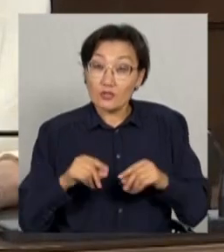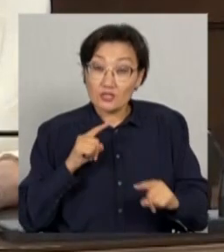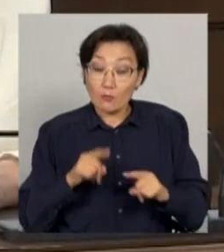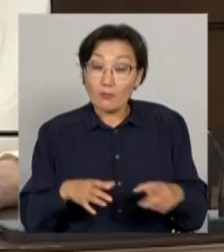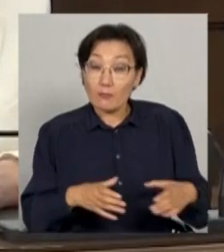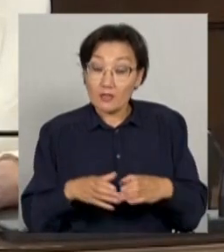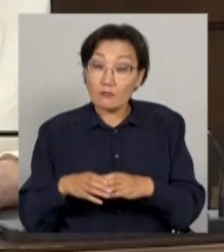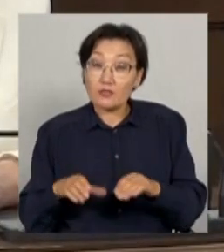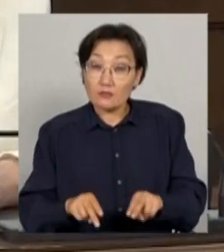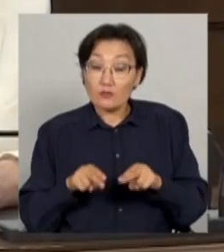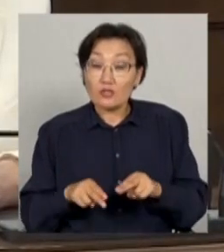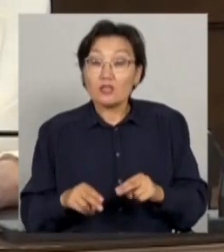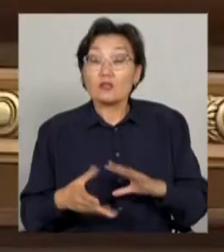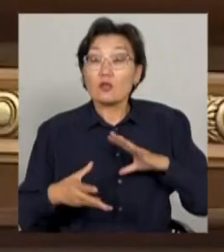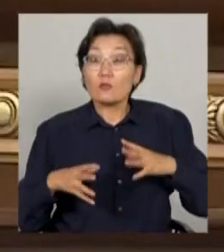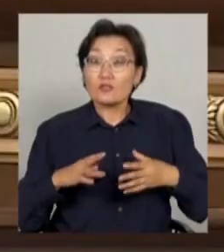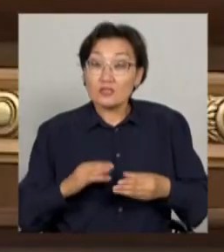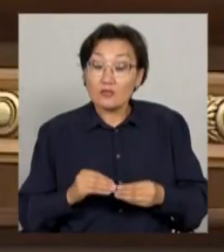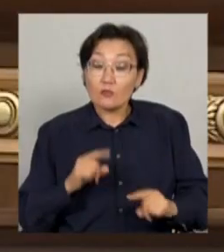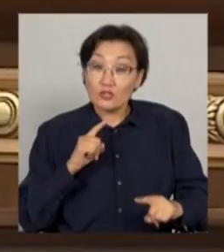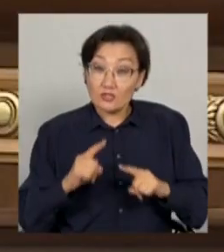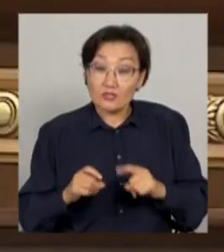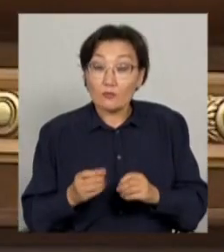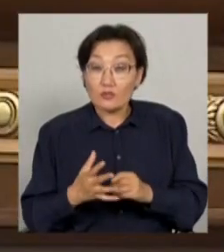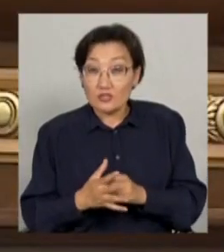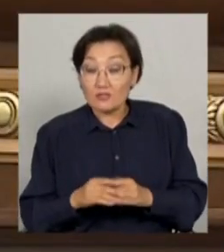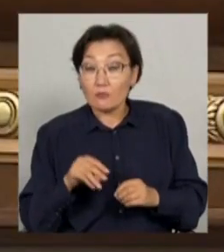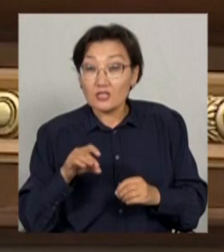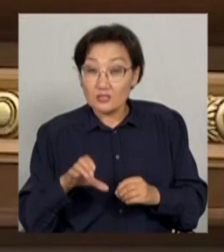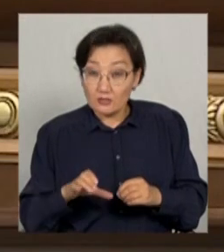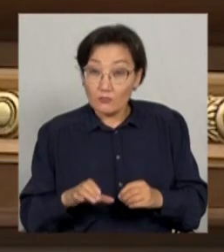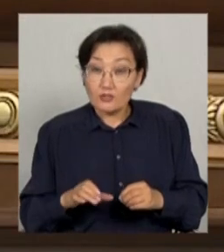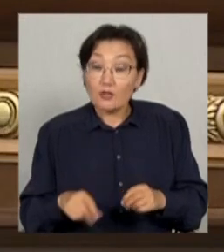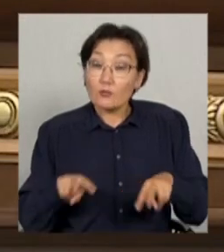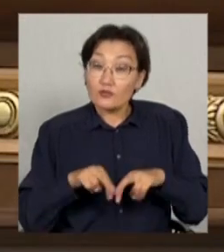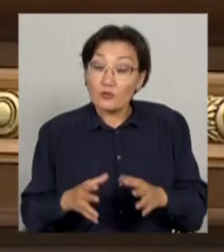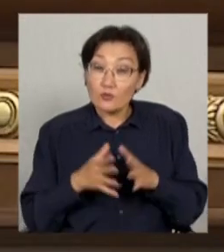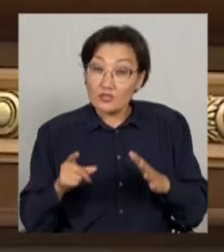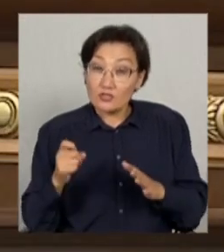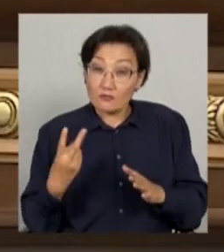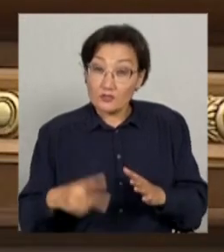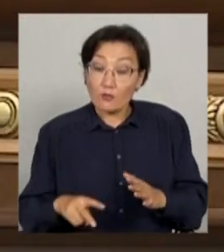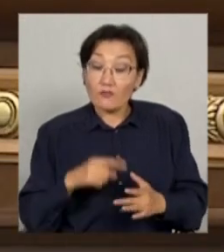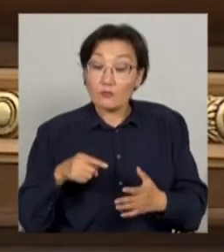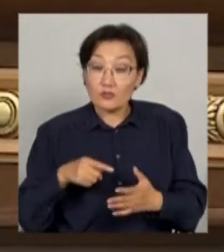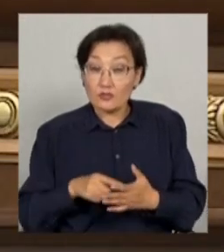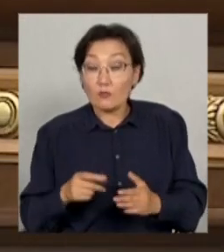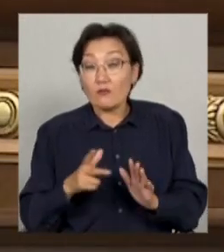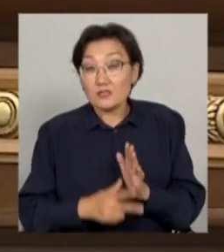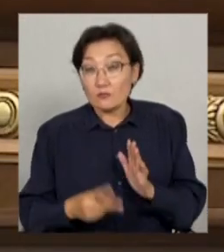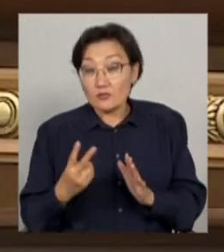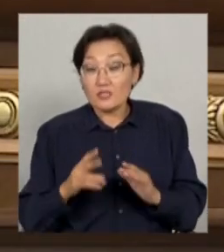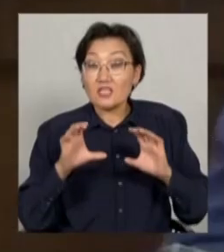палат парламента, 12 общих заседаний в Сенате и 15 в Мажилисе. На них рассмотрено более 120 вопросов и